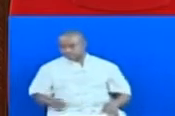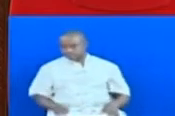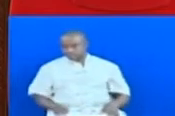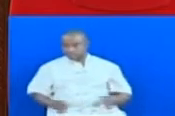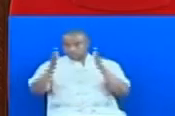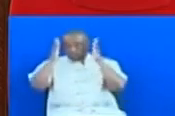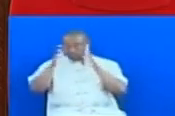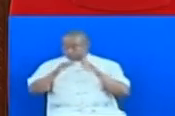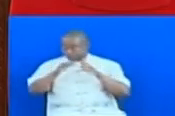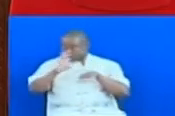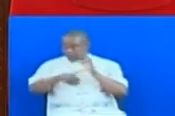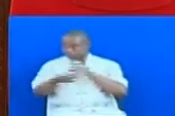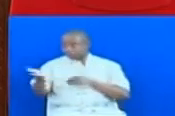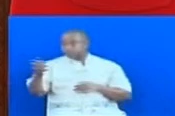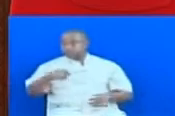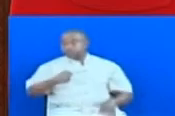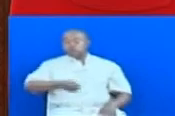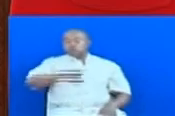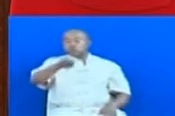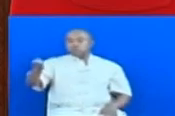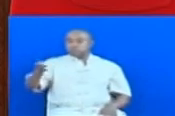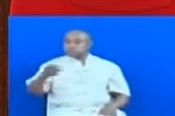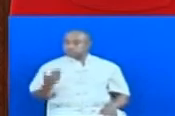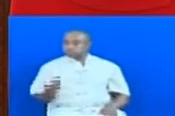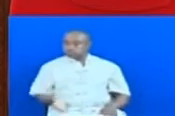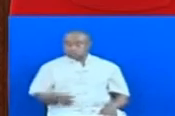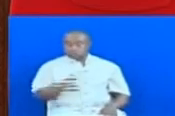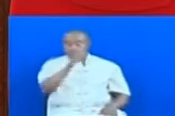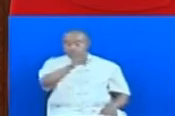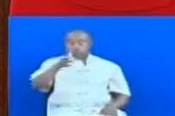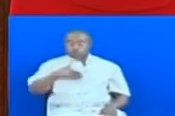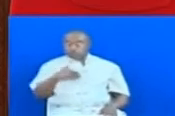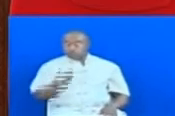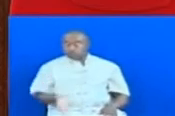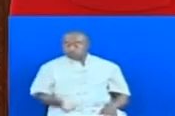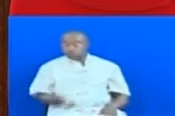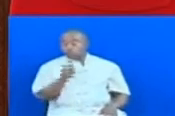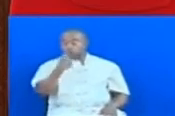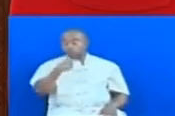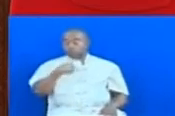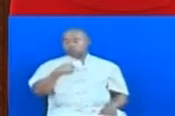kwa namna pekee niwapongeze wapiga kura wa jimbo la Kilwa Kaskazini.